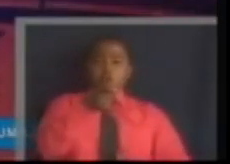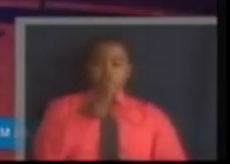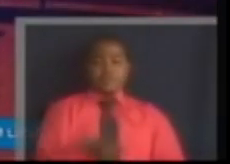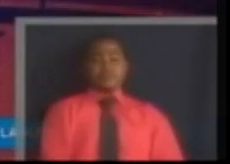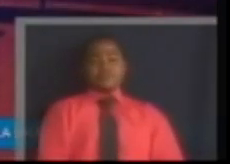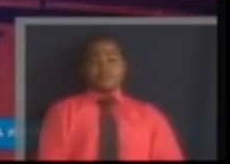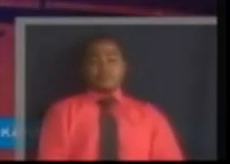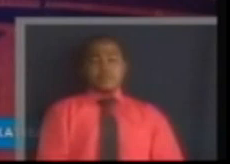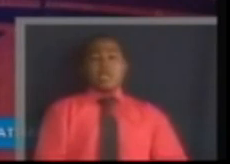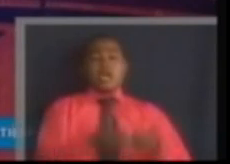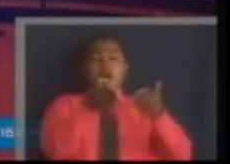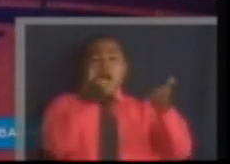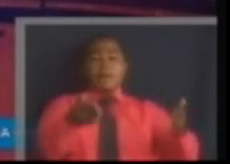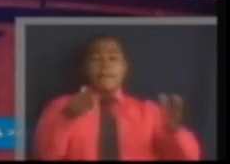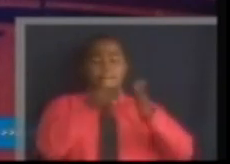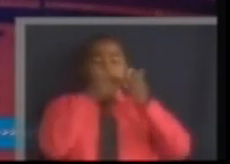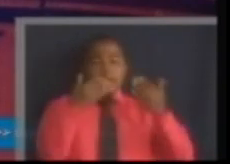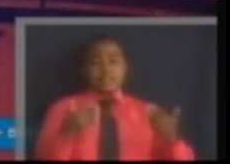Hapa nilipo mheshimiwa mwenyekiti,